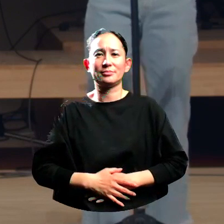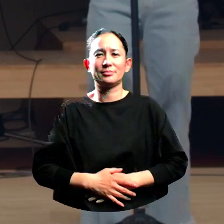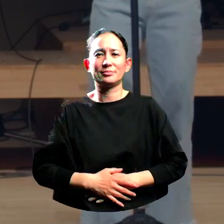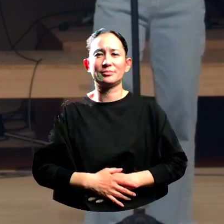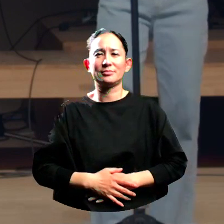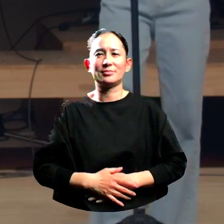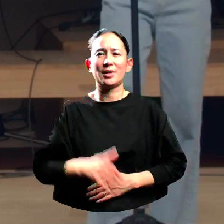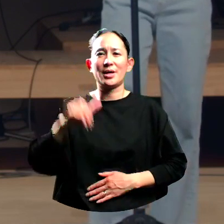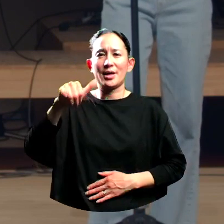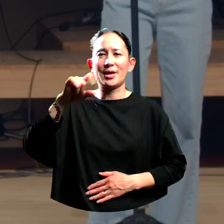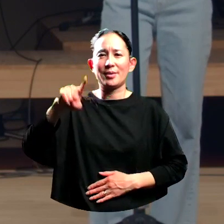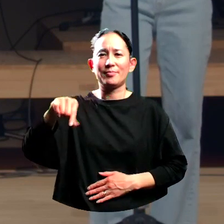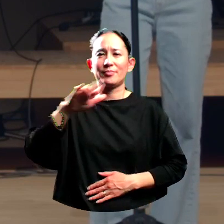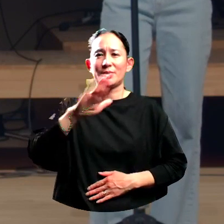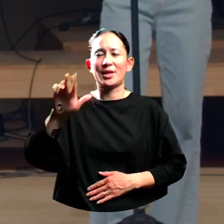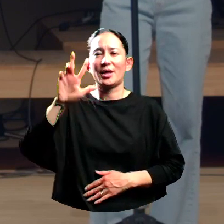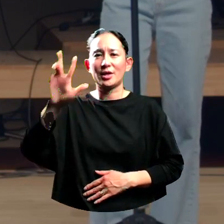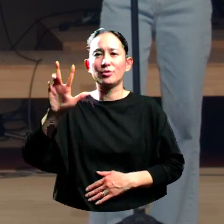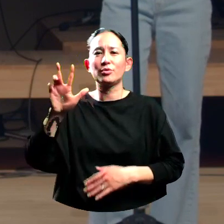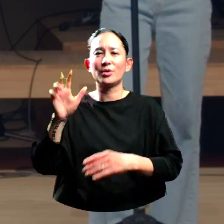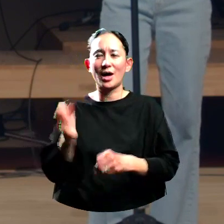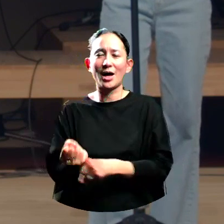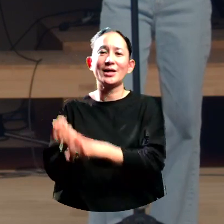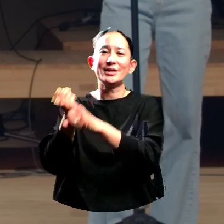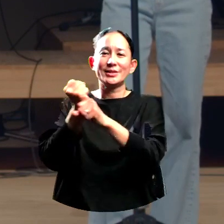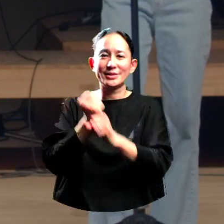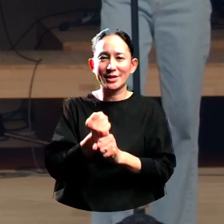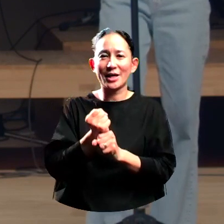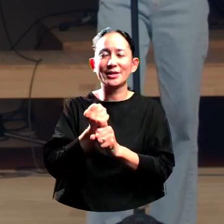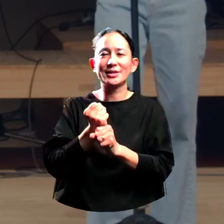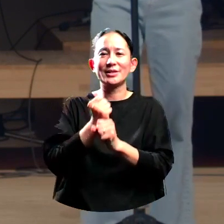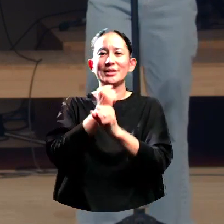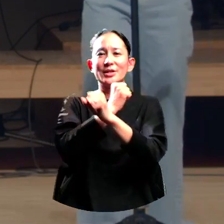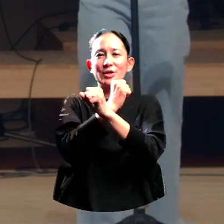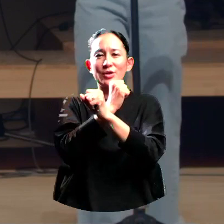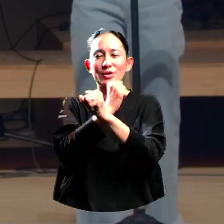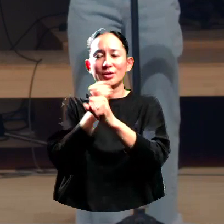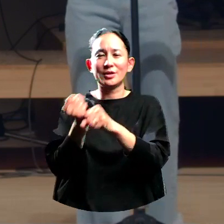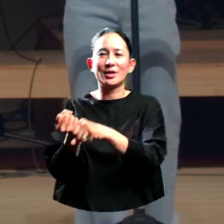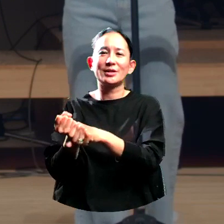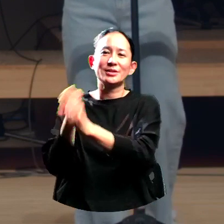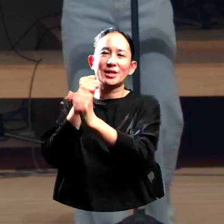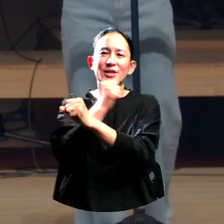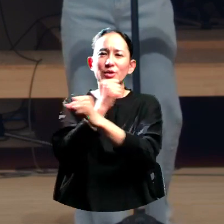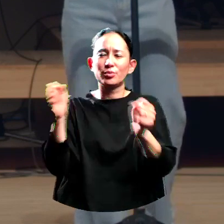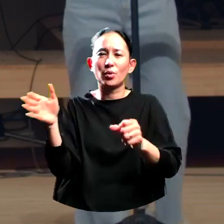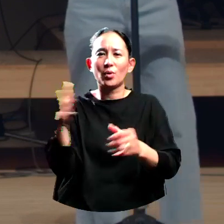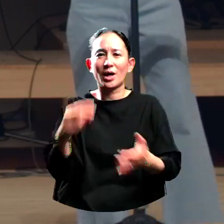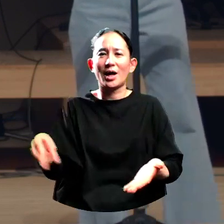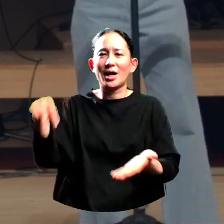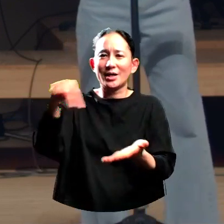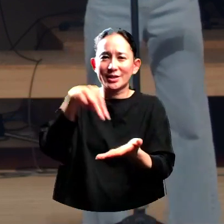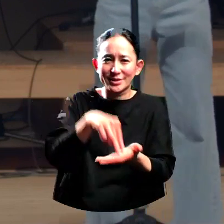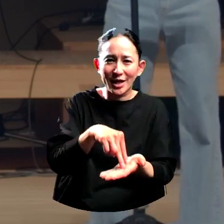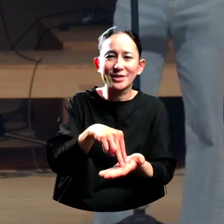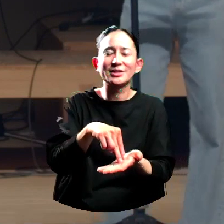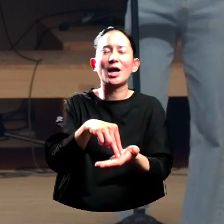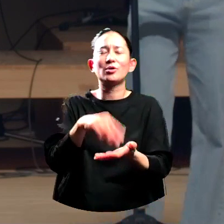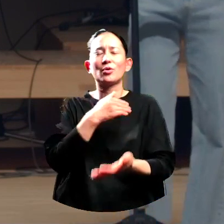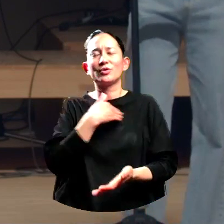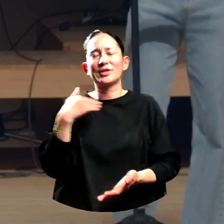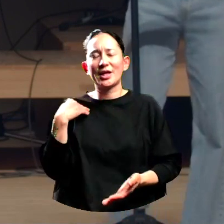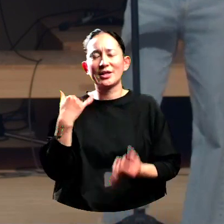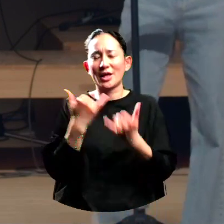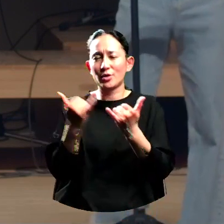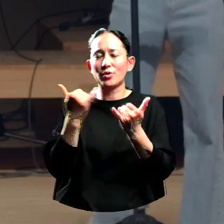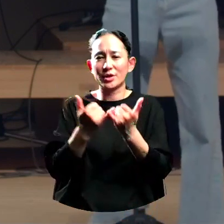ンデルが再起不能から立ち上がることができたように、私たちも十字架のイエス様を見上げ、よみがえられ